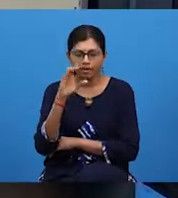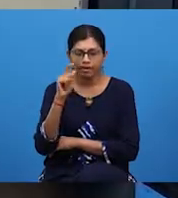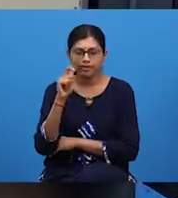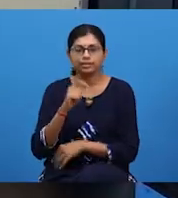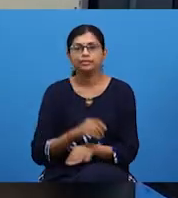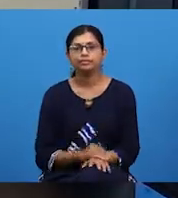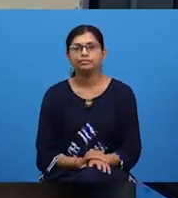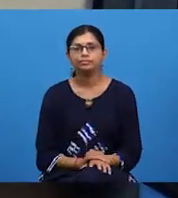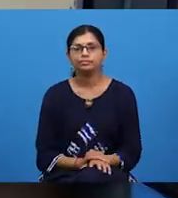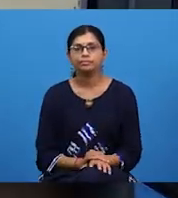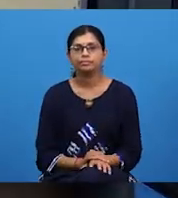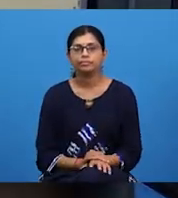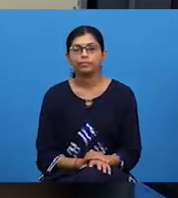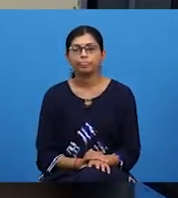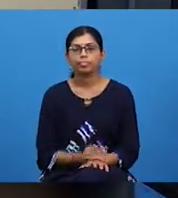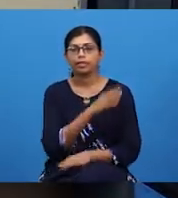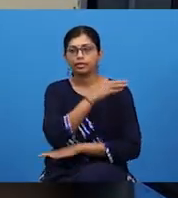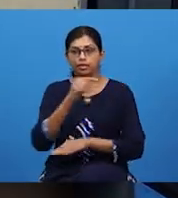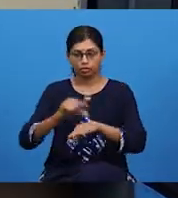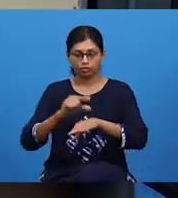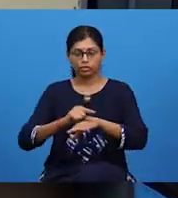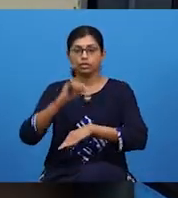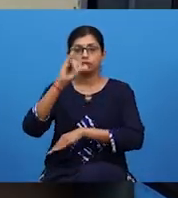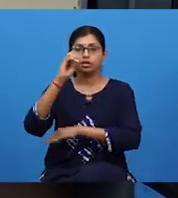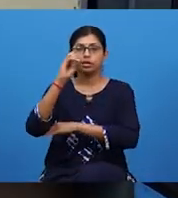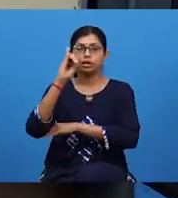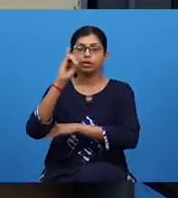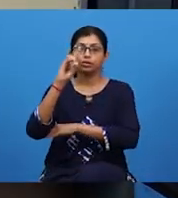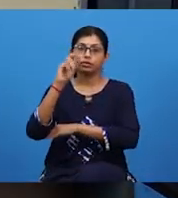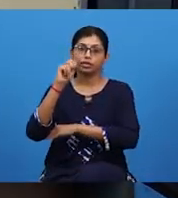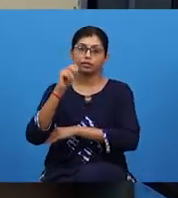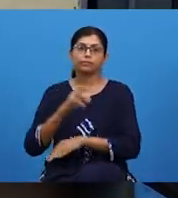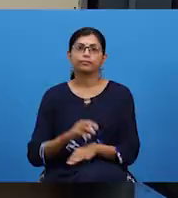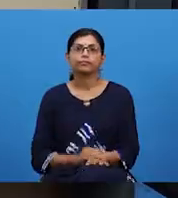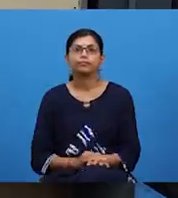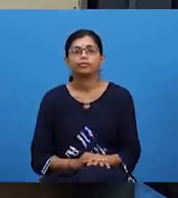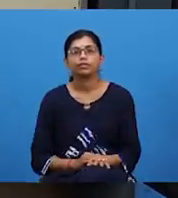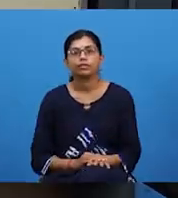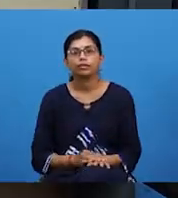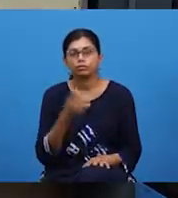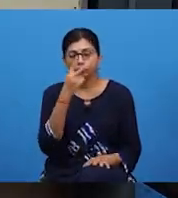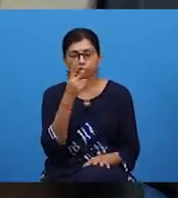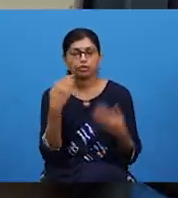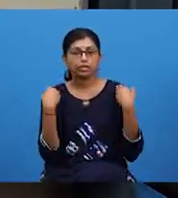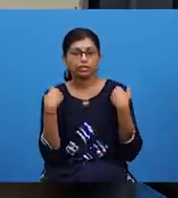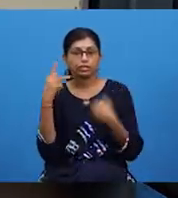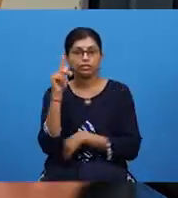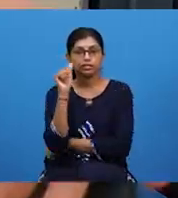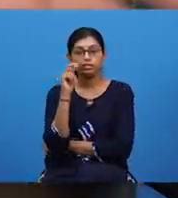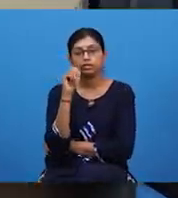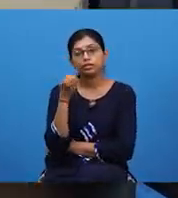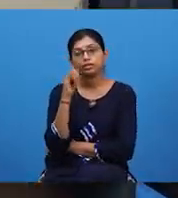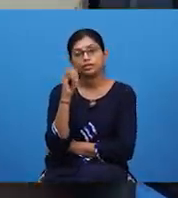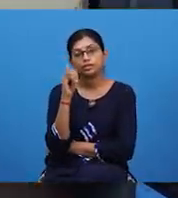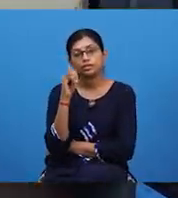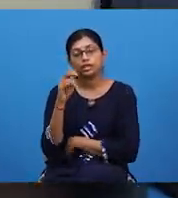glukosa dan juga larutan iodin untuk menguji kehadiran kanji. Okey, jadi untuk keputusan